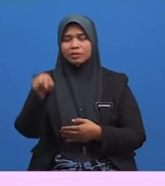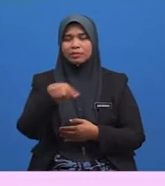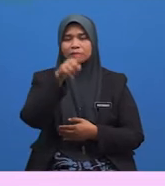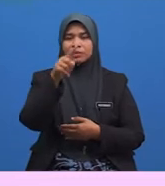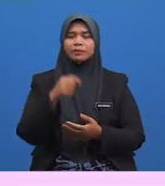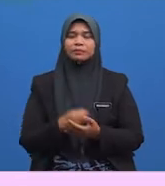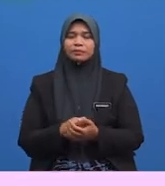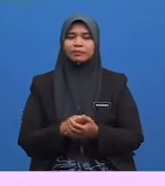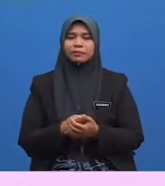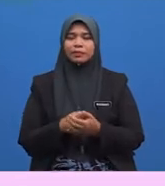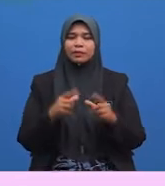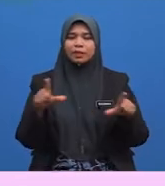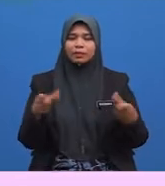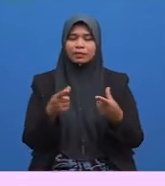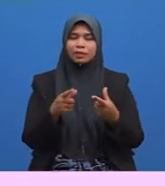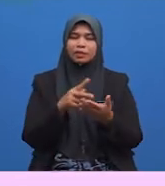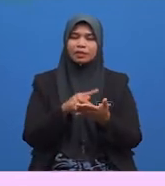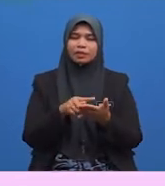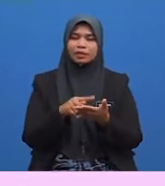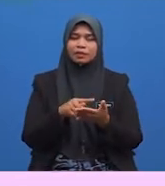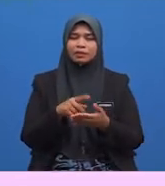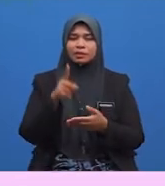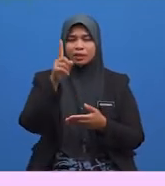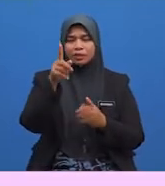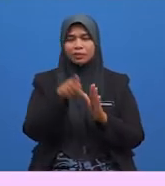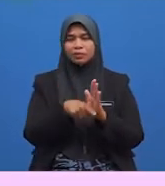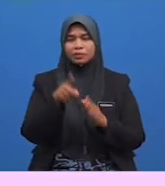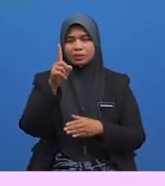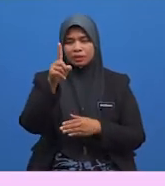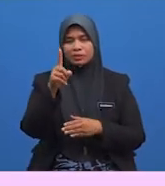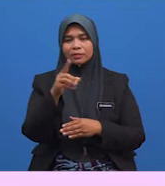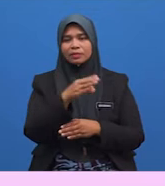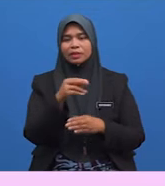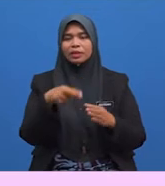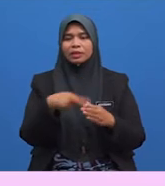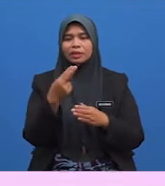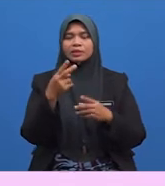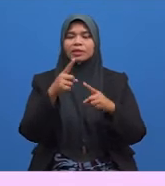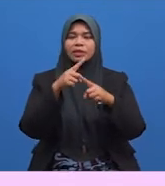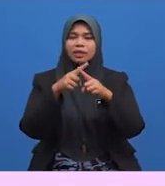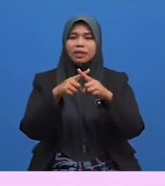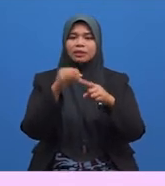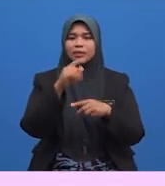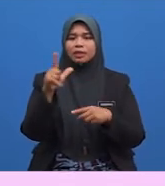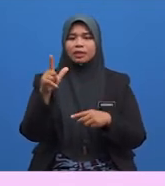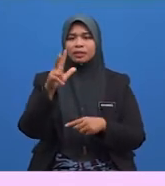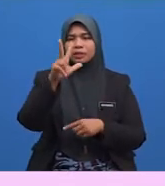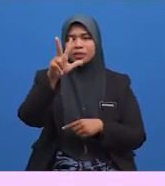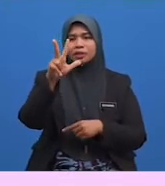rumus. Lakukan pengiraan satu persatu dan hasil pendaraban